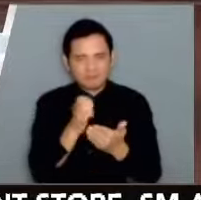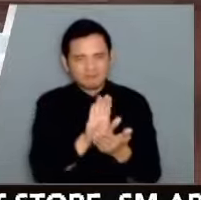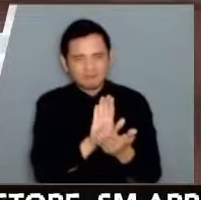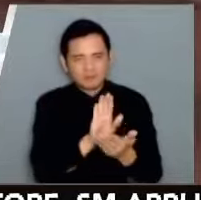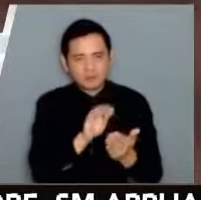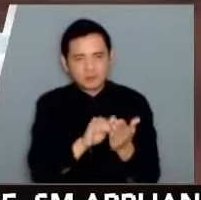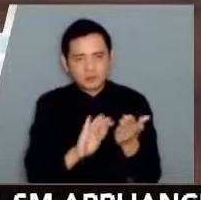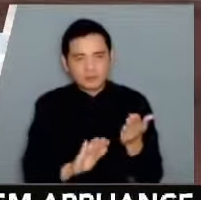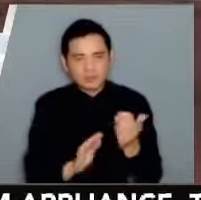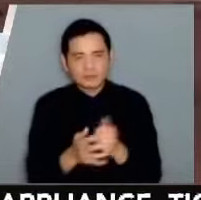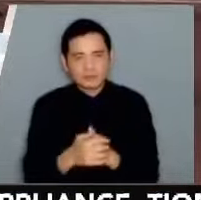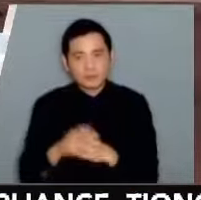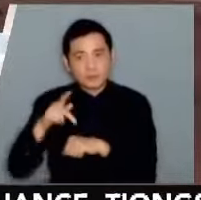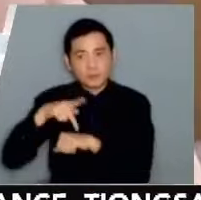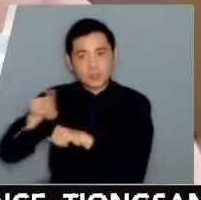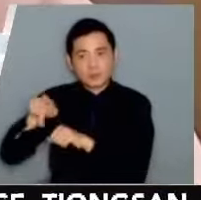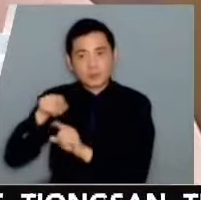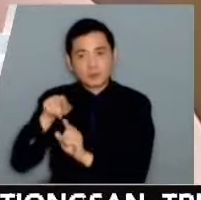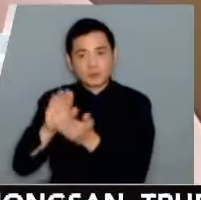National High School.